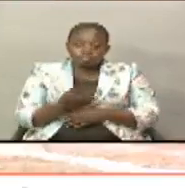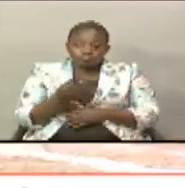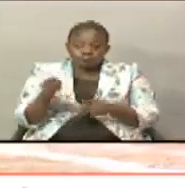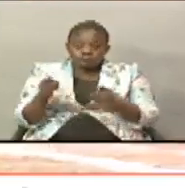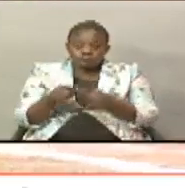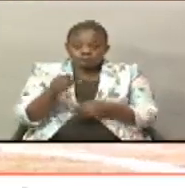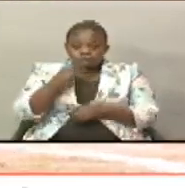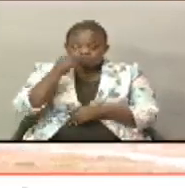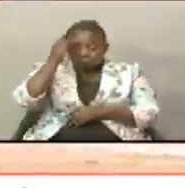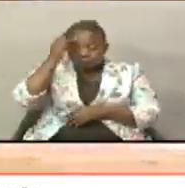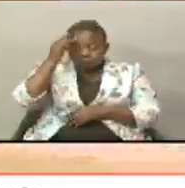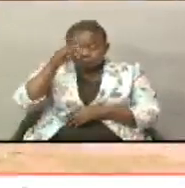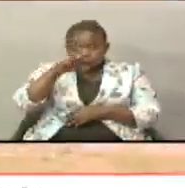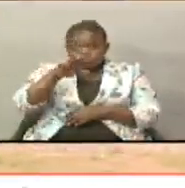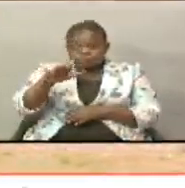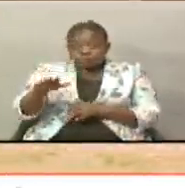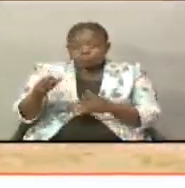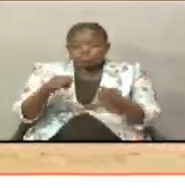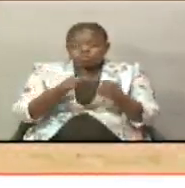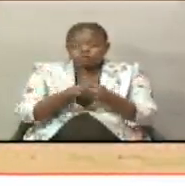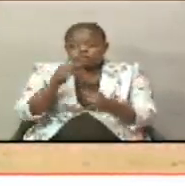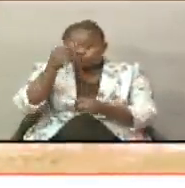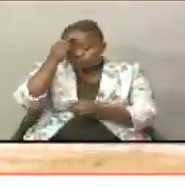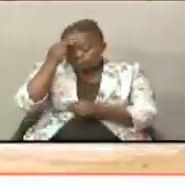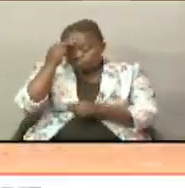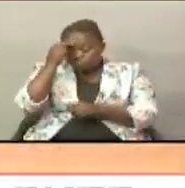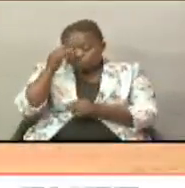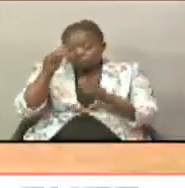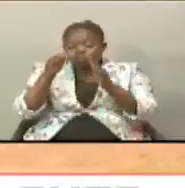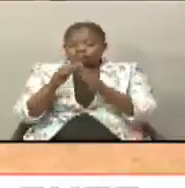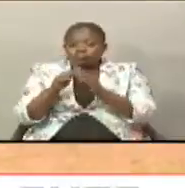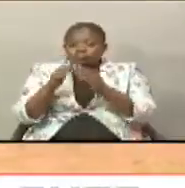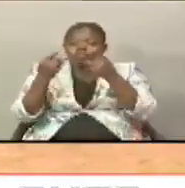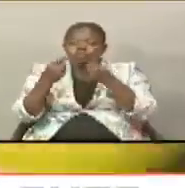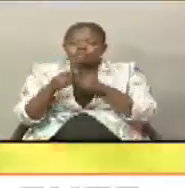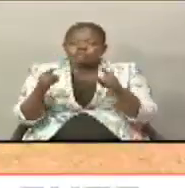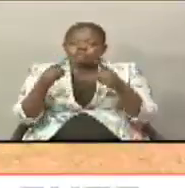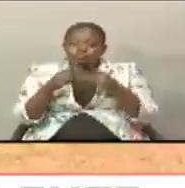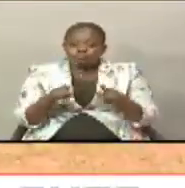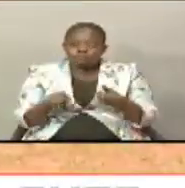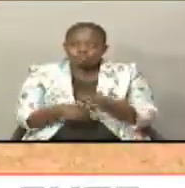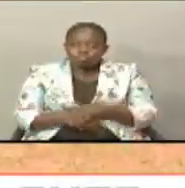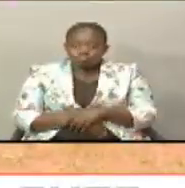okusaka abazadde bakira abawagira abayizi mu nyumba zaabwe ez'enjawulo.